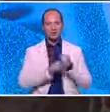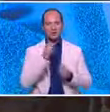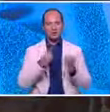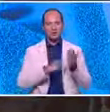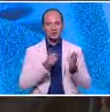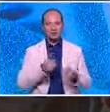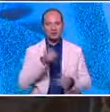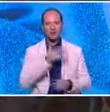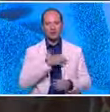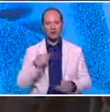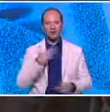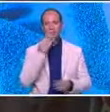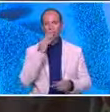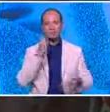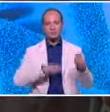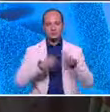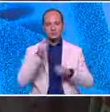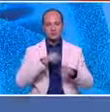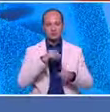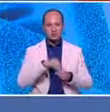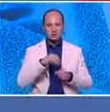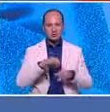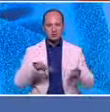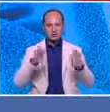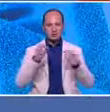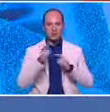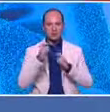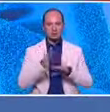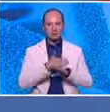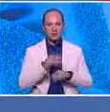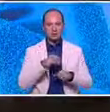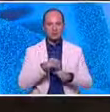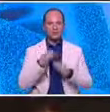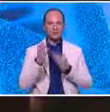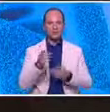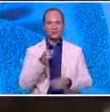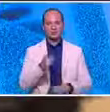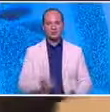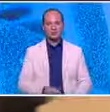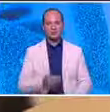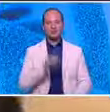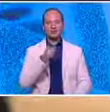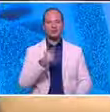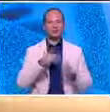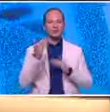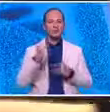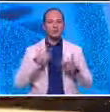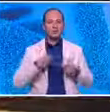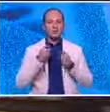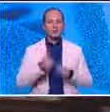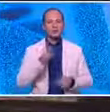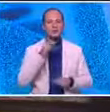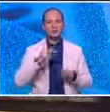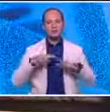Teknoloji Bakanlığı anaokullarının inşasını, donanımlarının ve eğitim materyallerinin sağlanmasını üstlenecek, ardından Milli Eğitim